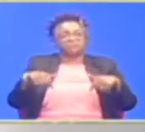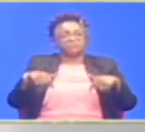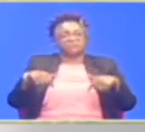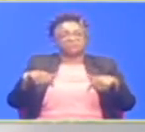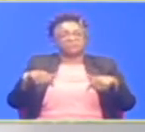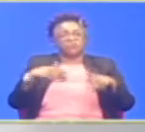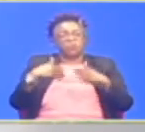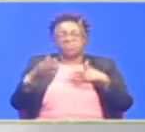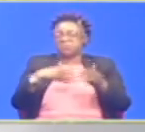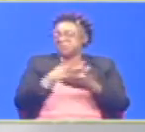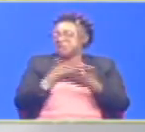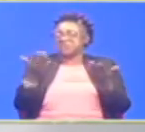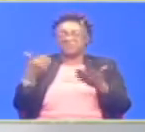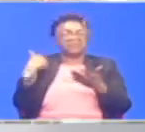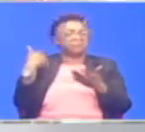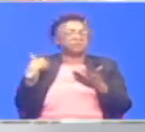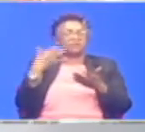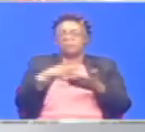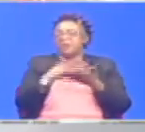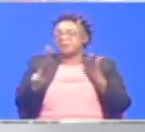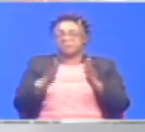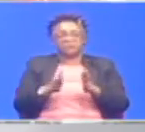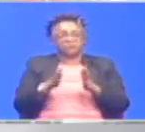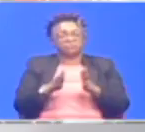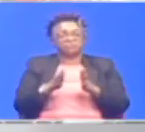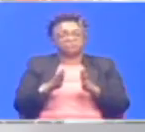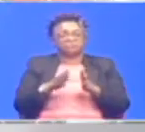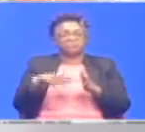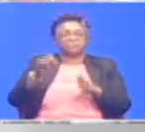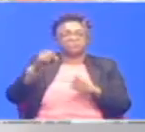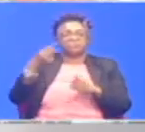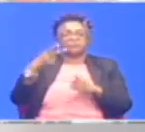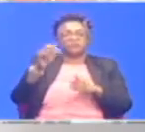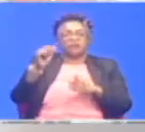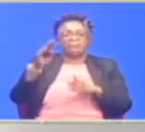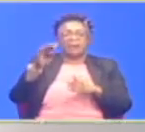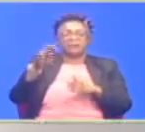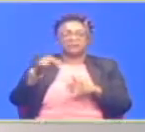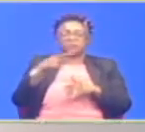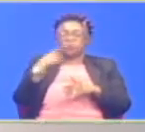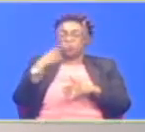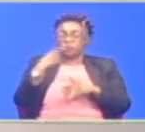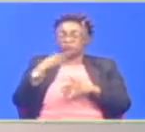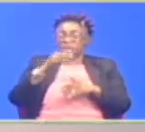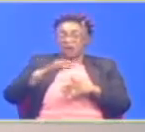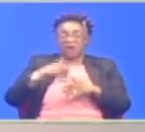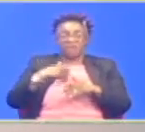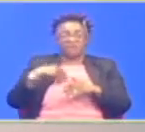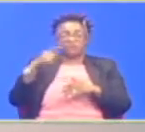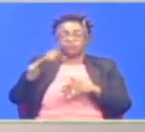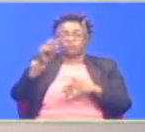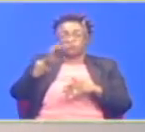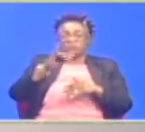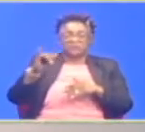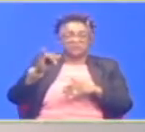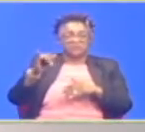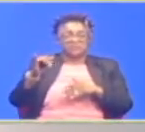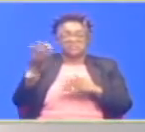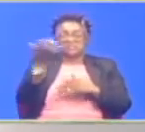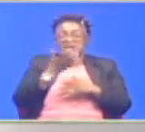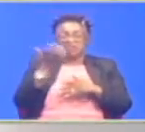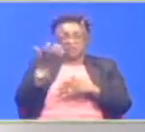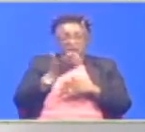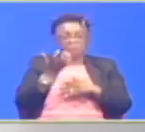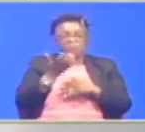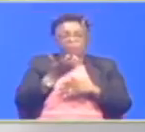any interruption kutoka mtu yote. The visiting Shabana FC, whose country run Gusii Stadium is the envy of many top tier clubs,